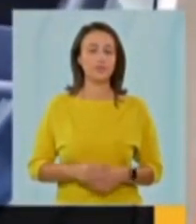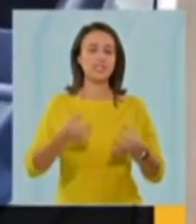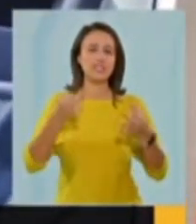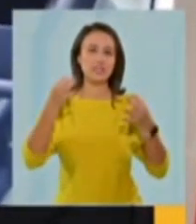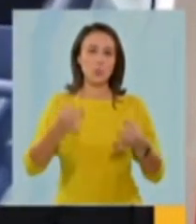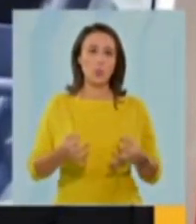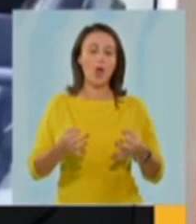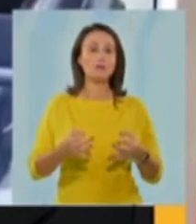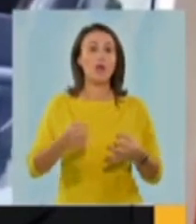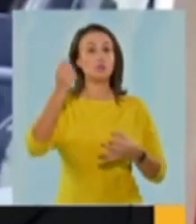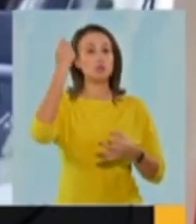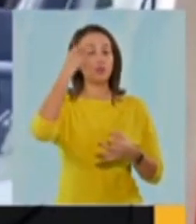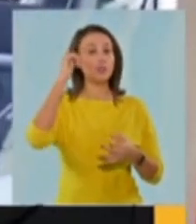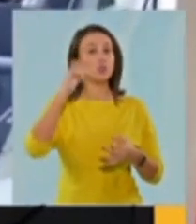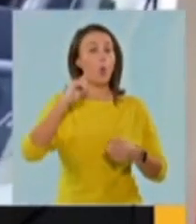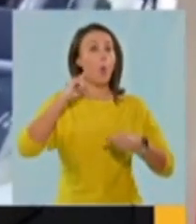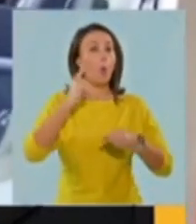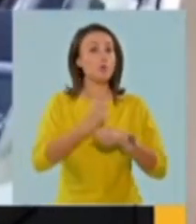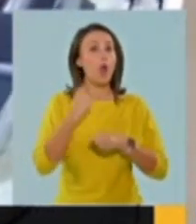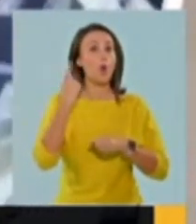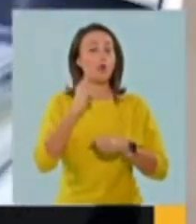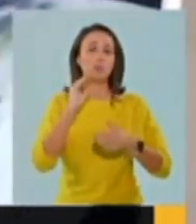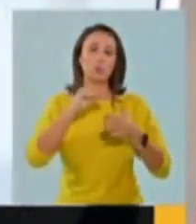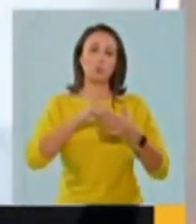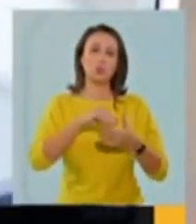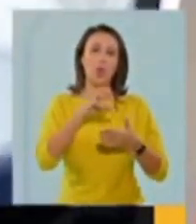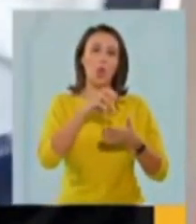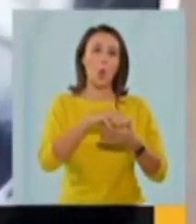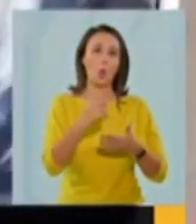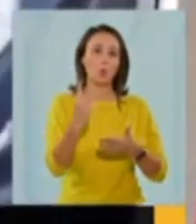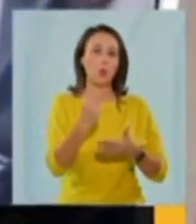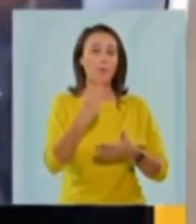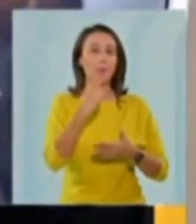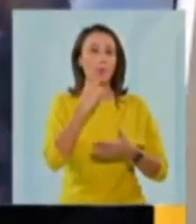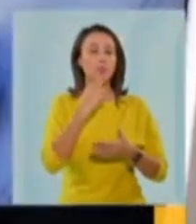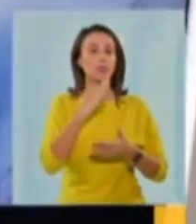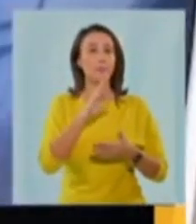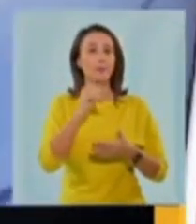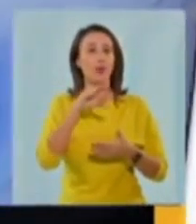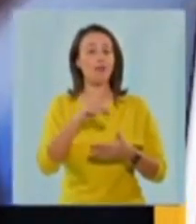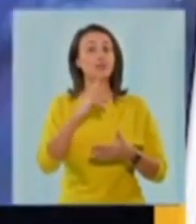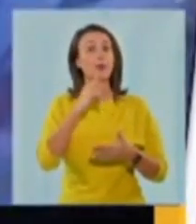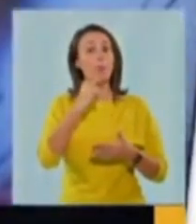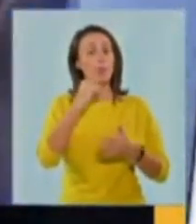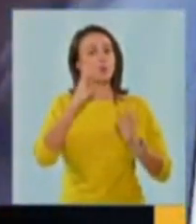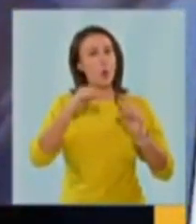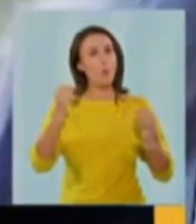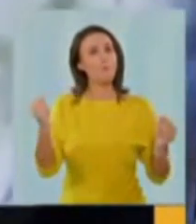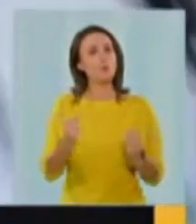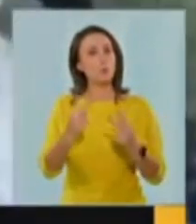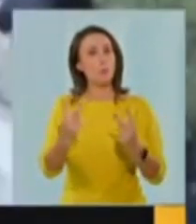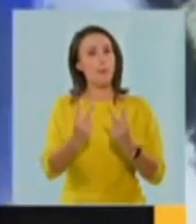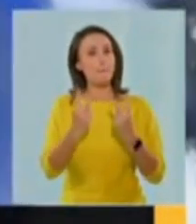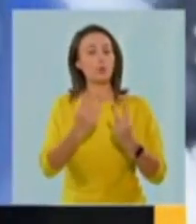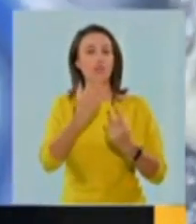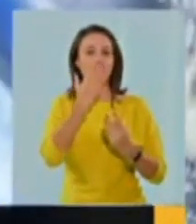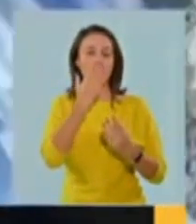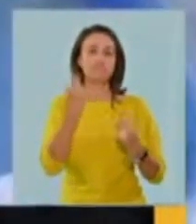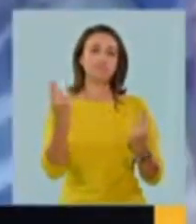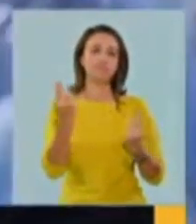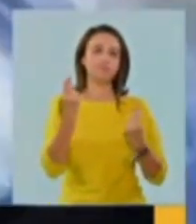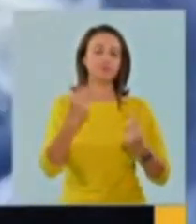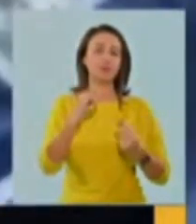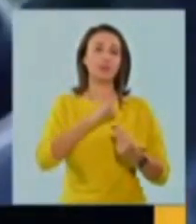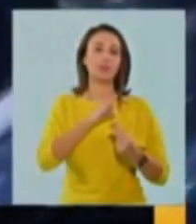Siguranța cetățenilor și ordinea din oraș sunt puse pe locul 2 de polițiștii din Bârlad. Agenții au misiuni mult mai importante care țin mai degrabă